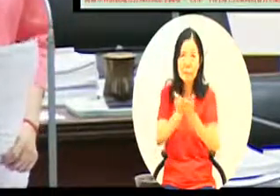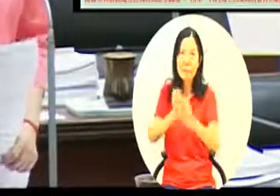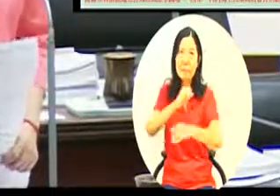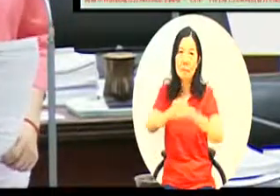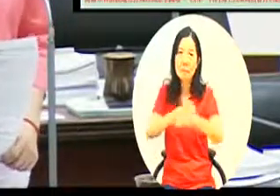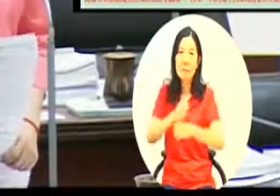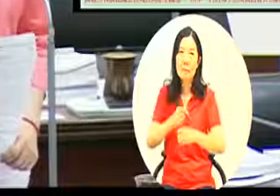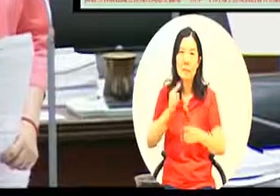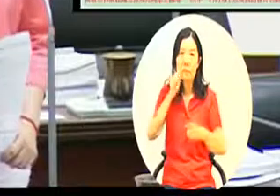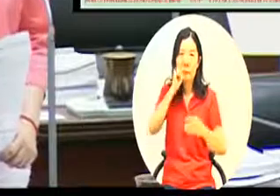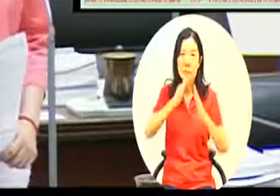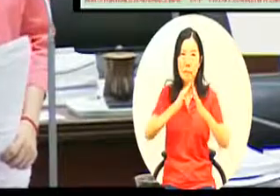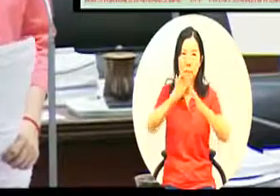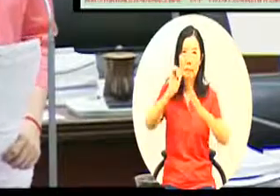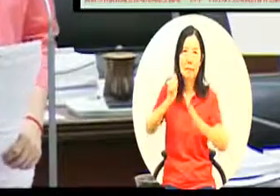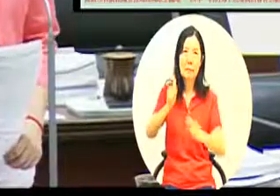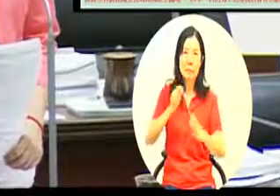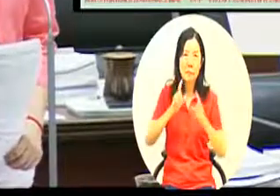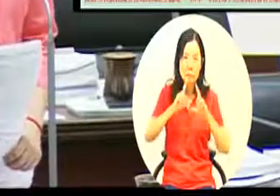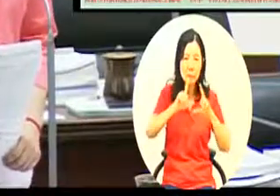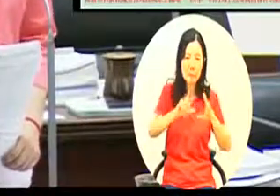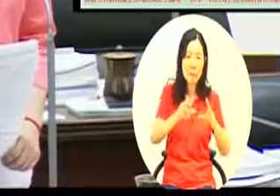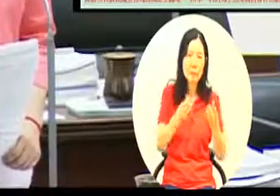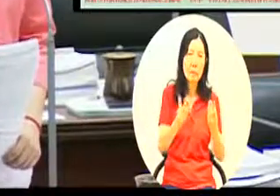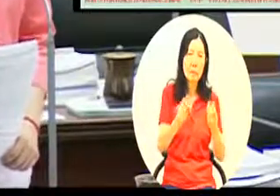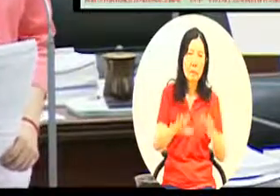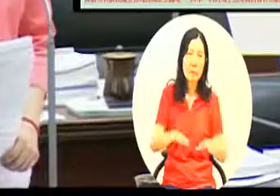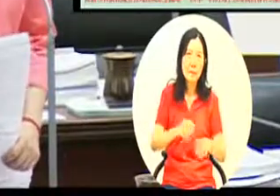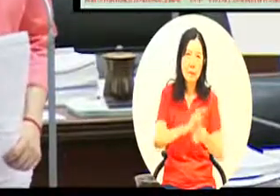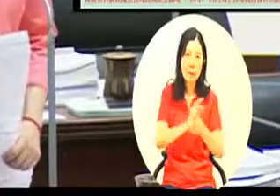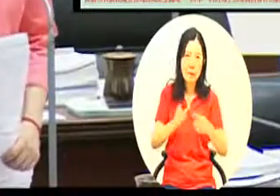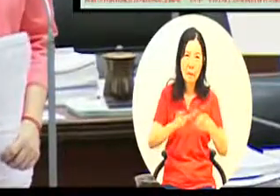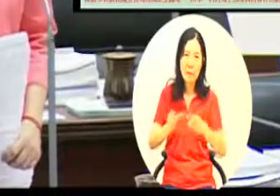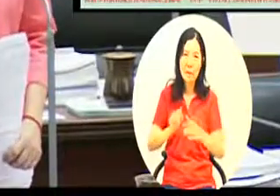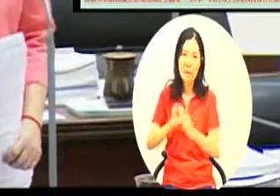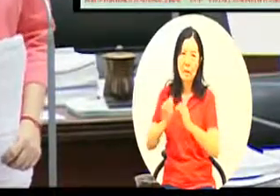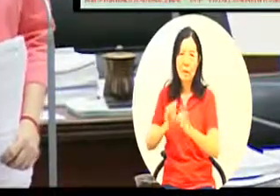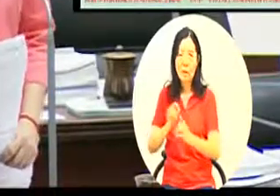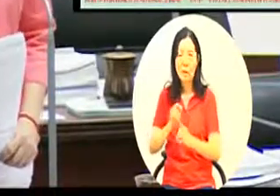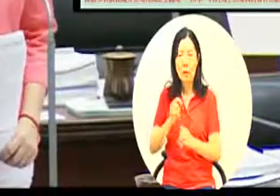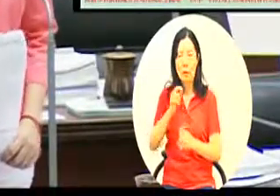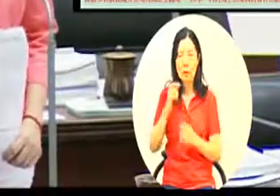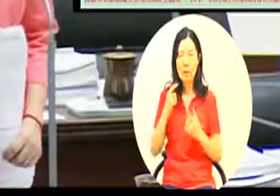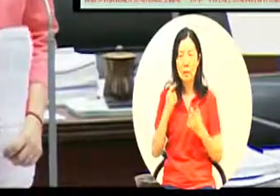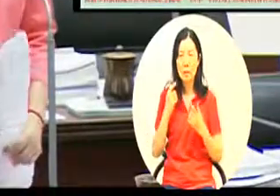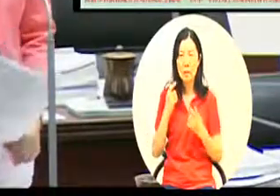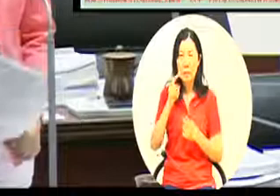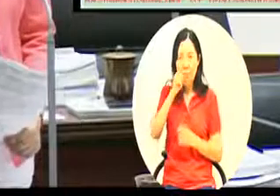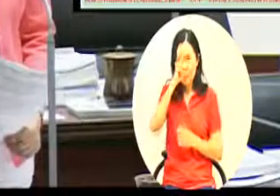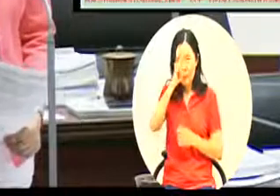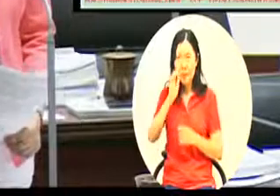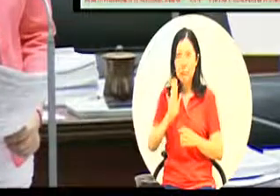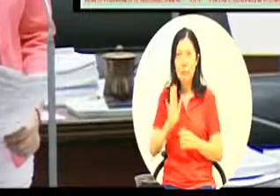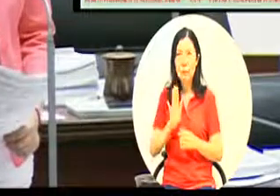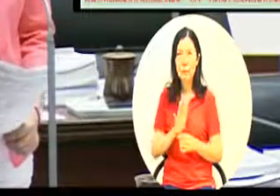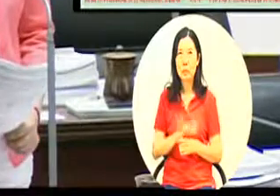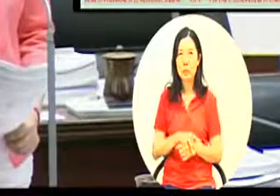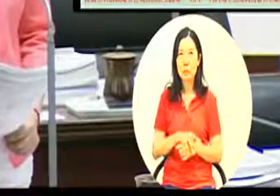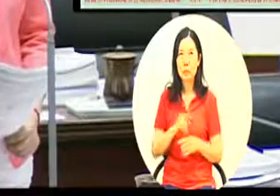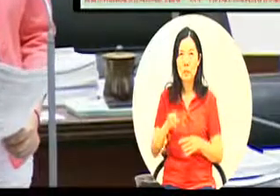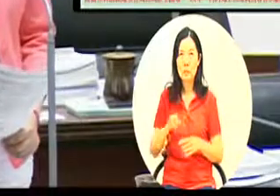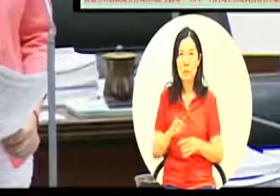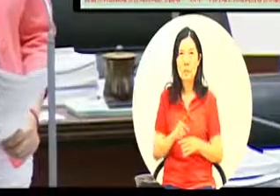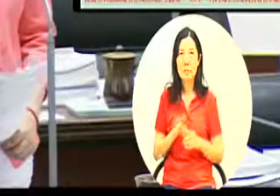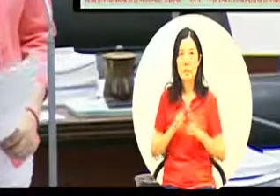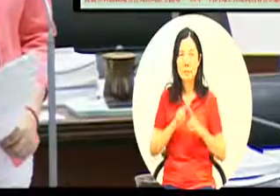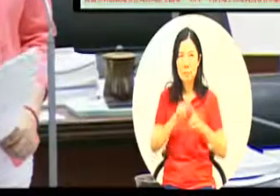到这里接驾，其实林园乡亲本来都很期待啦。那我们刚刚提到说